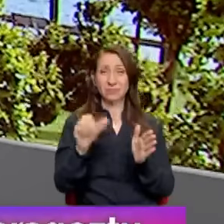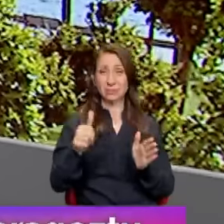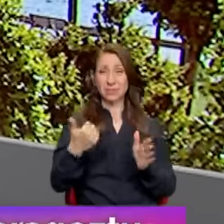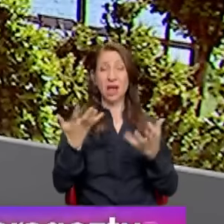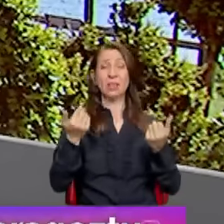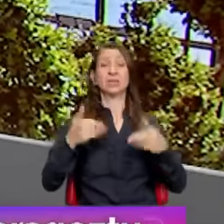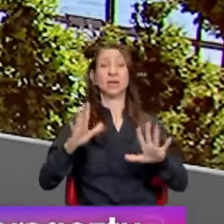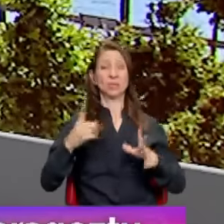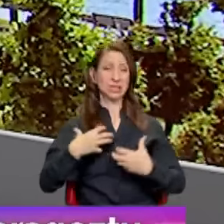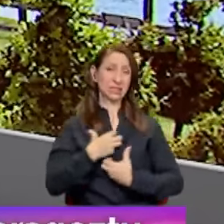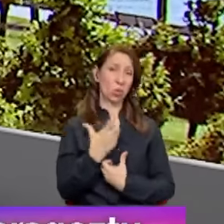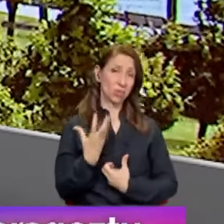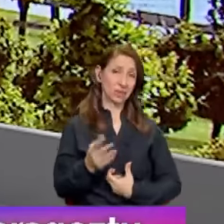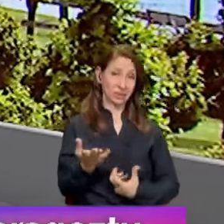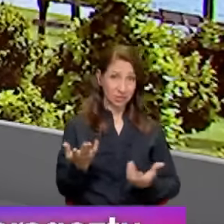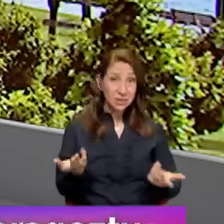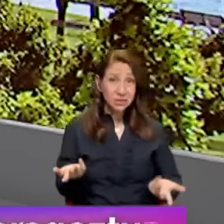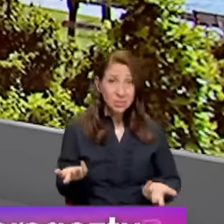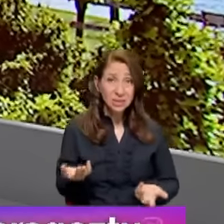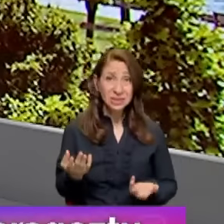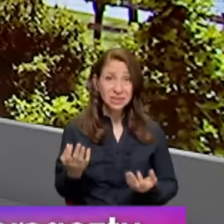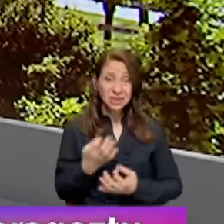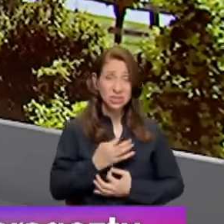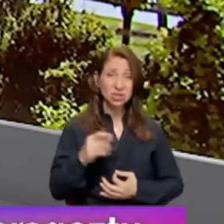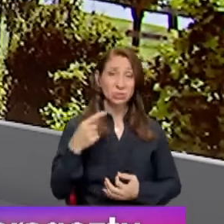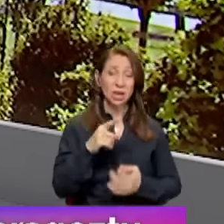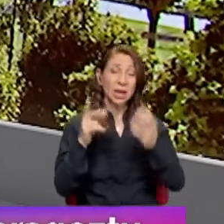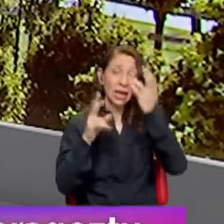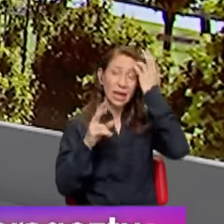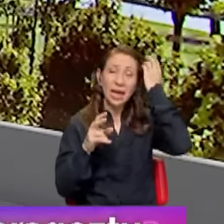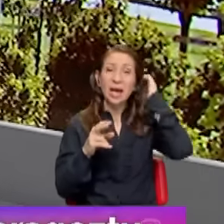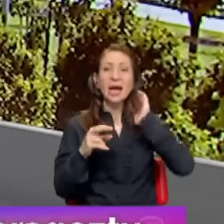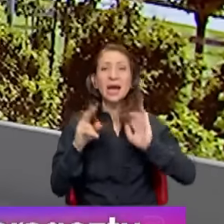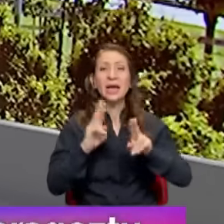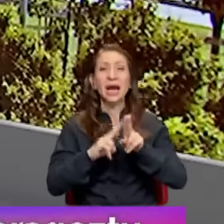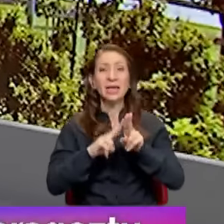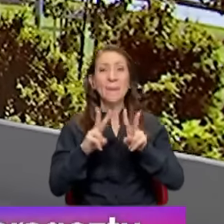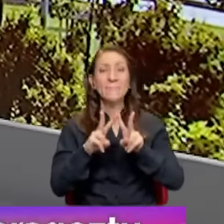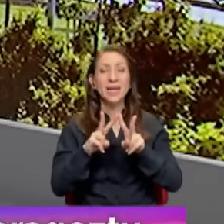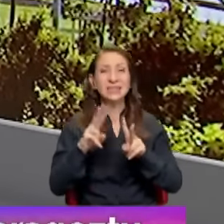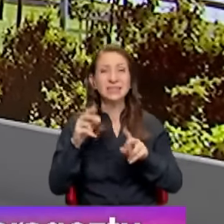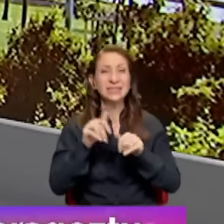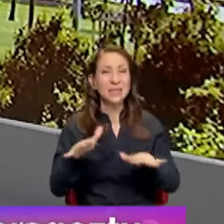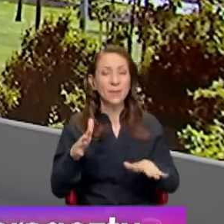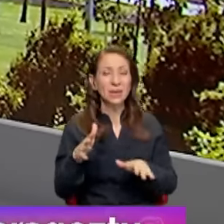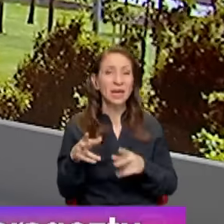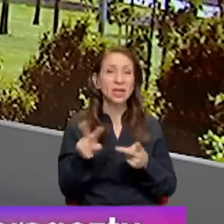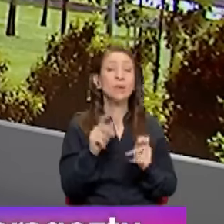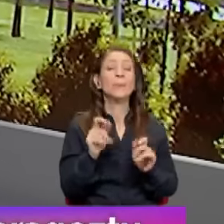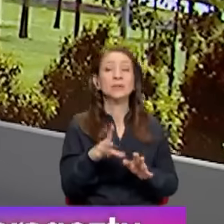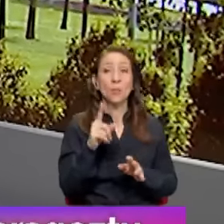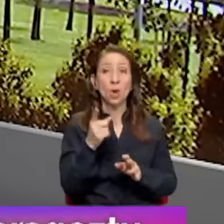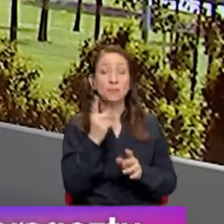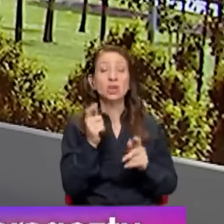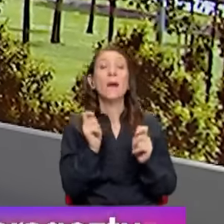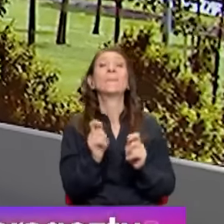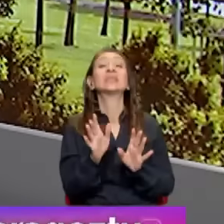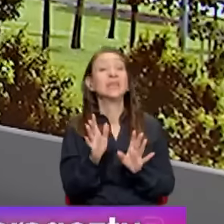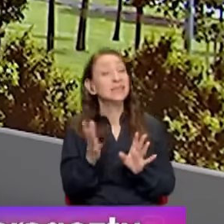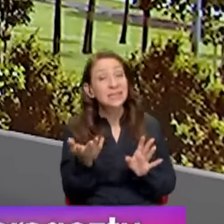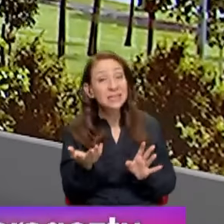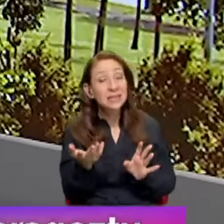bu kadar büyük bir sıkıntıya girmezdik değil mi Sayın Şimşek sonra kur korumalı mevduat sistemine geçiş yapmasak böyle bir adım atılmamış